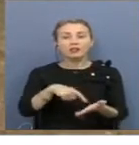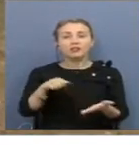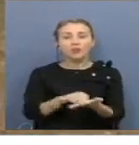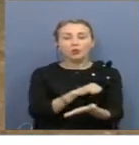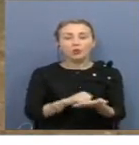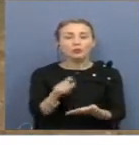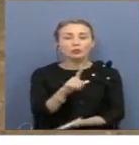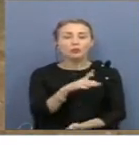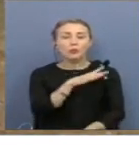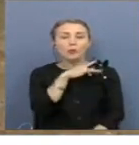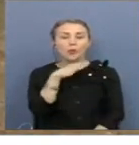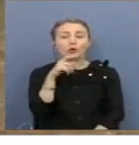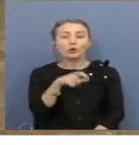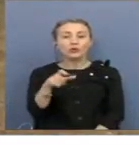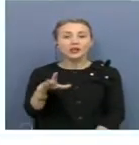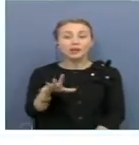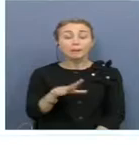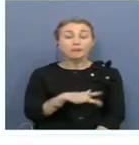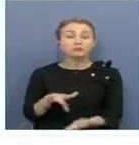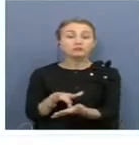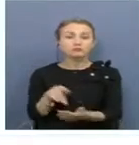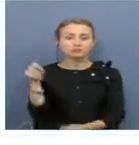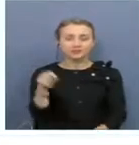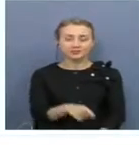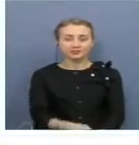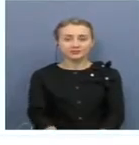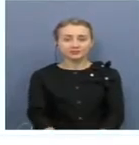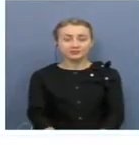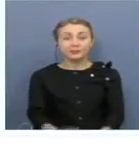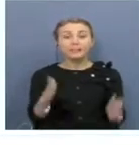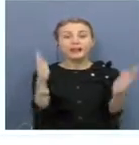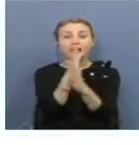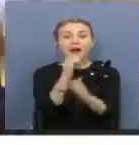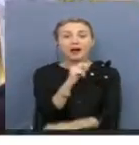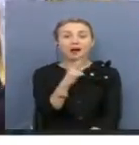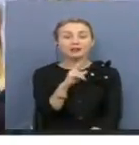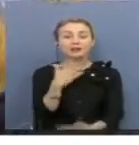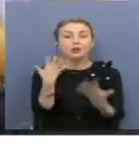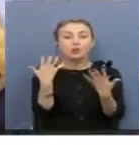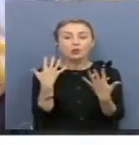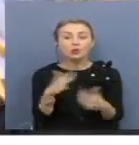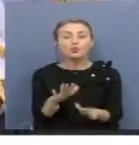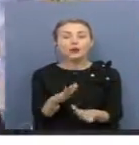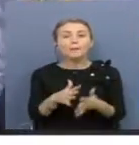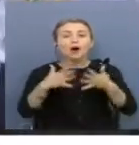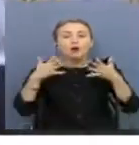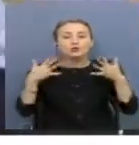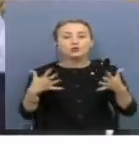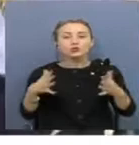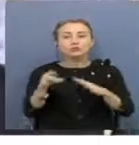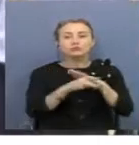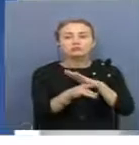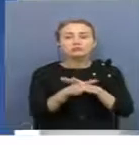ешқандай бағдарламаға кірмеген туризмге. Бірге таза Қазақстан атты экологиялық акция кеңінен таралып, жалпы республикалық ауқымды шараға